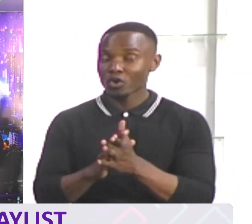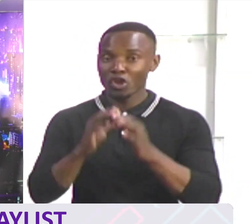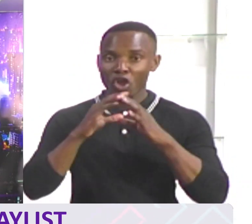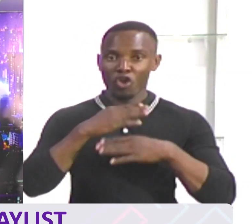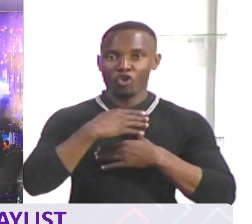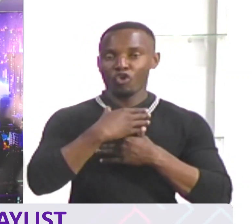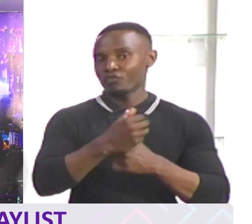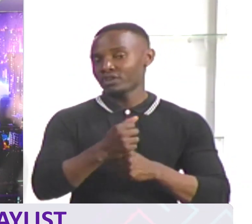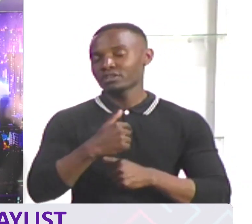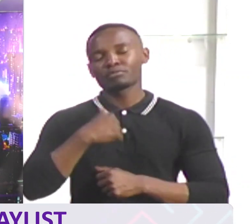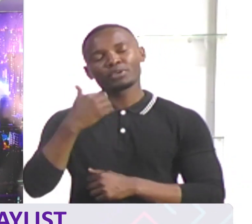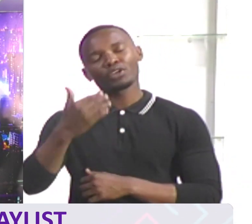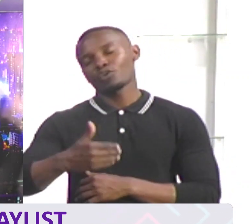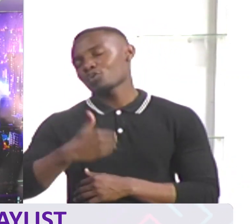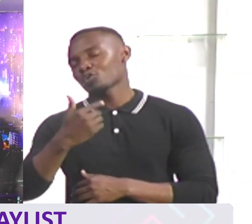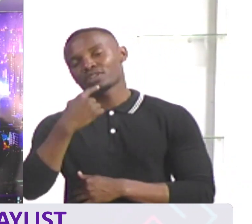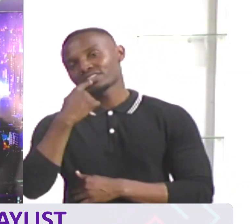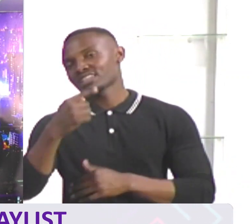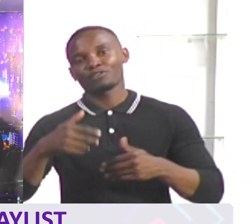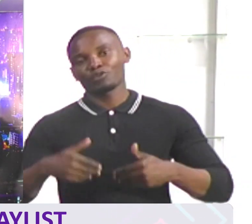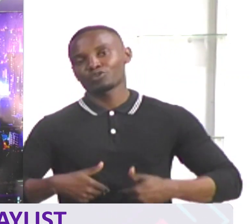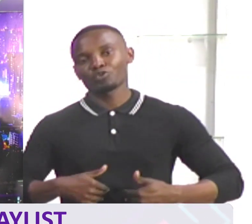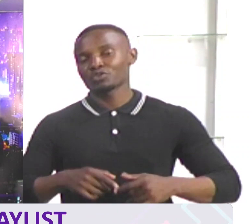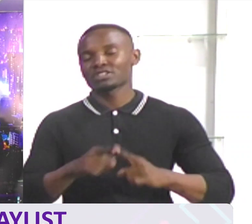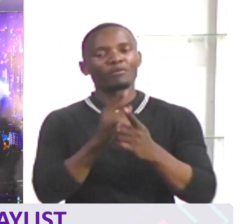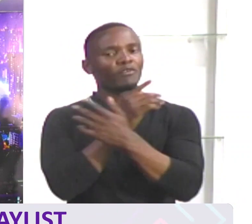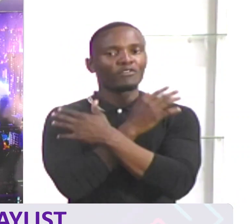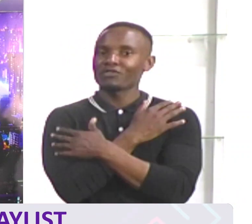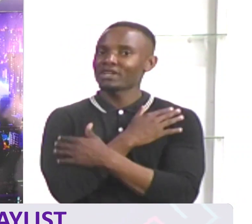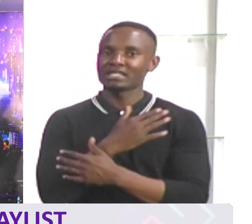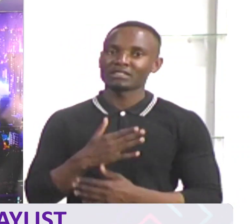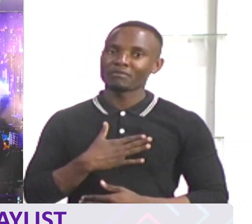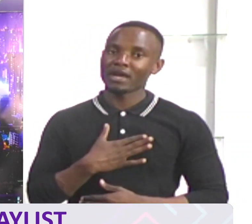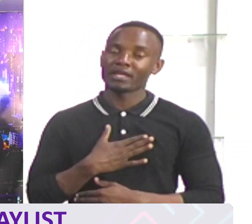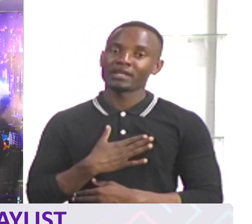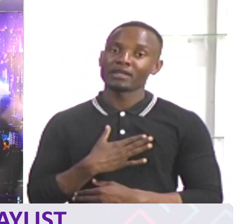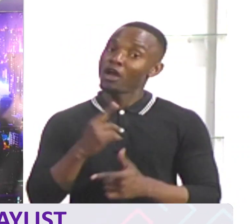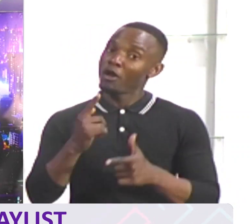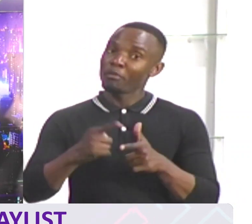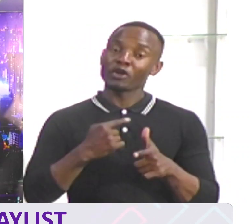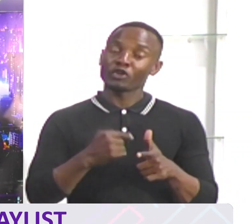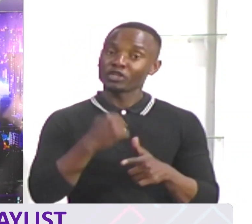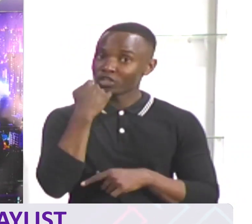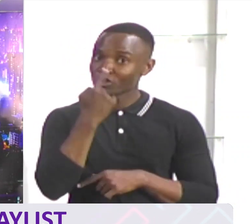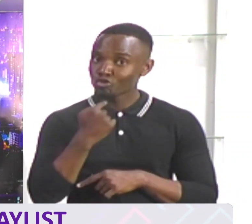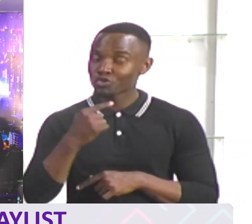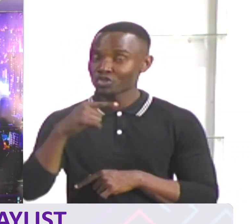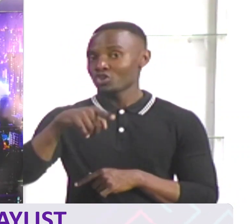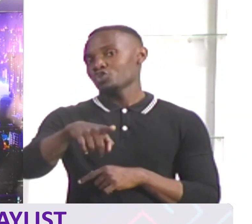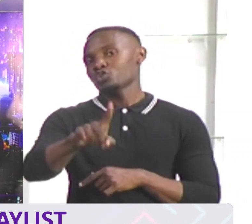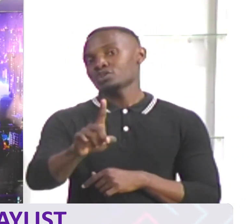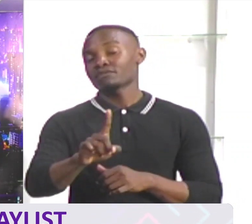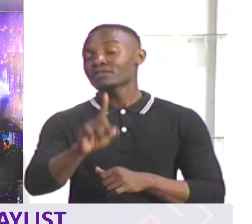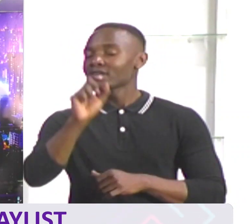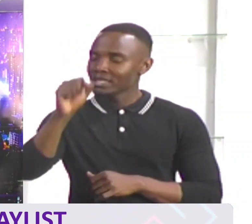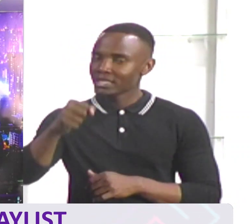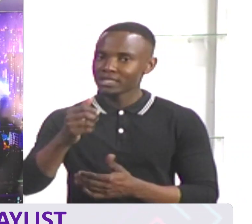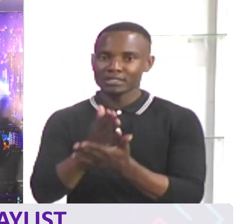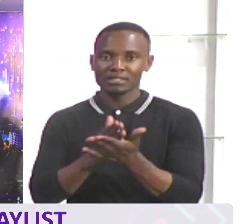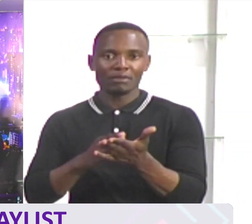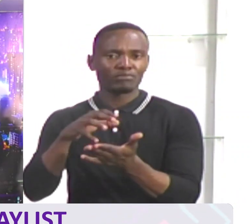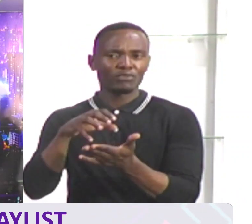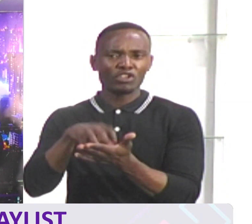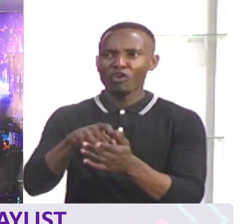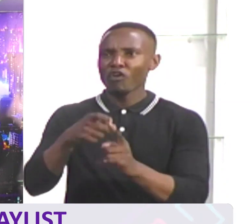priority. Mimi mama youth pale, hata mabrethin pale, mabest pale mtaani. Priority ni yako. Of course unajua kuna ile situation ya tuko